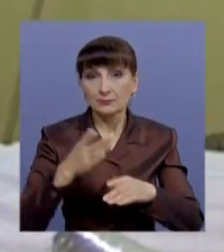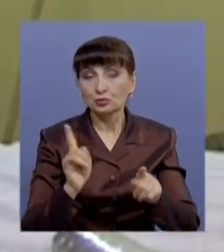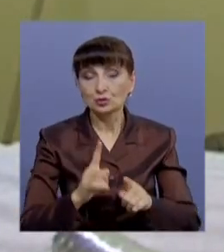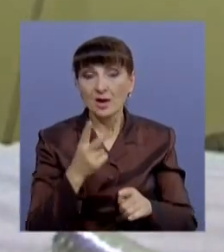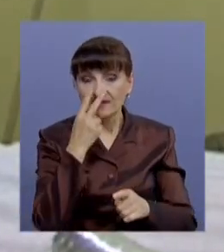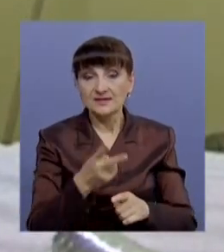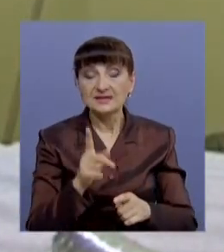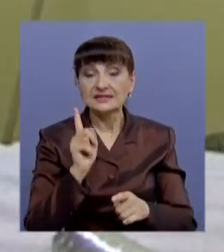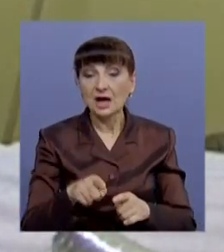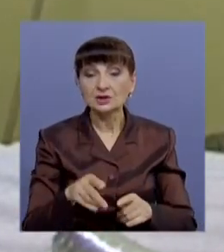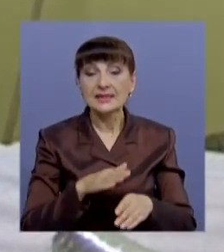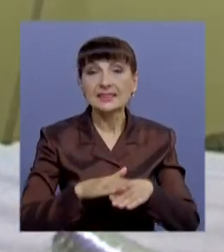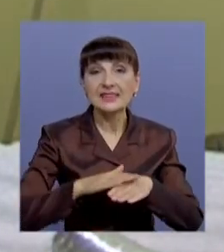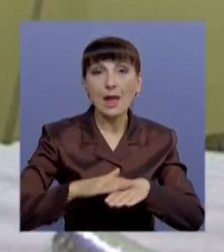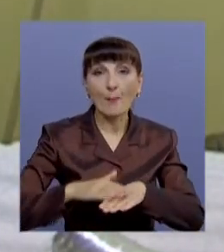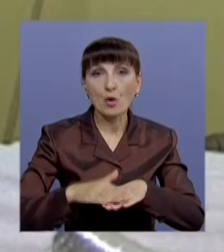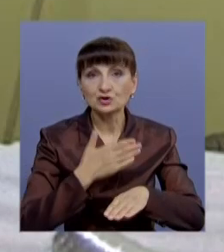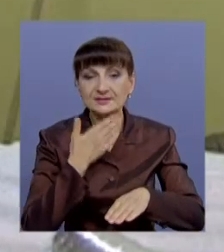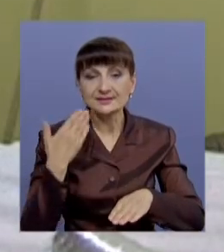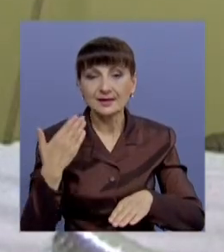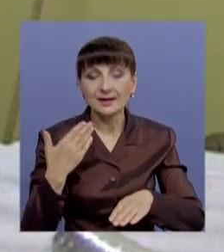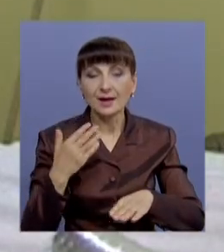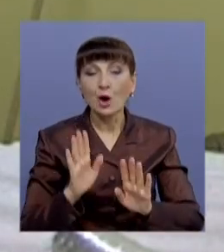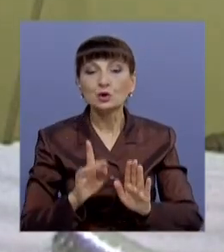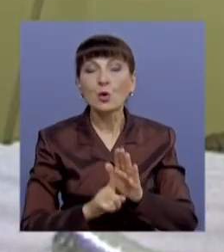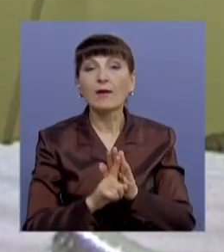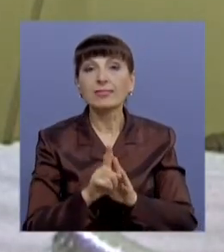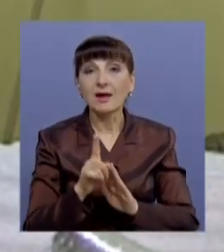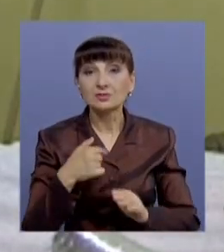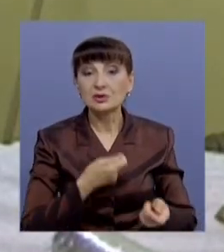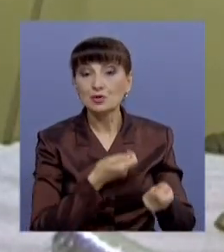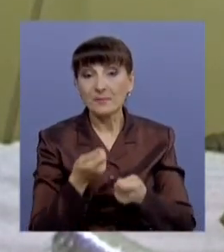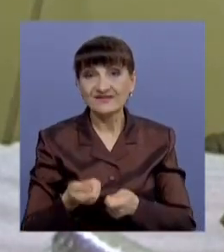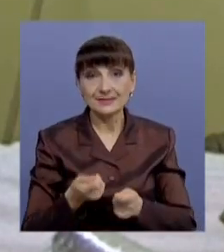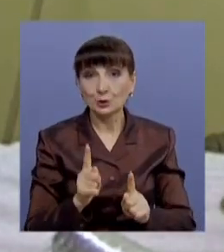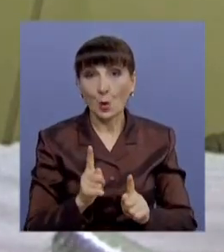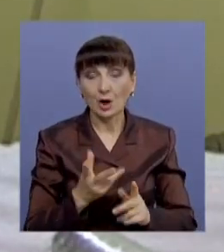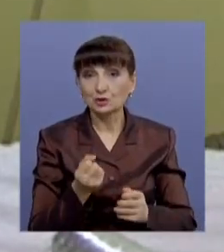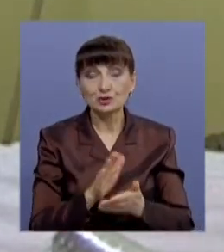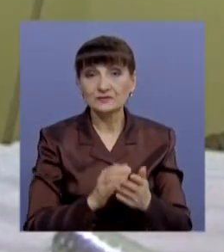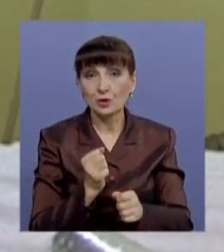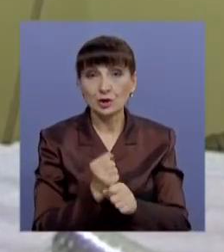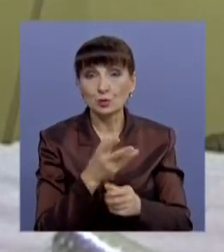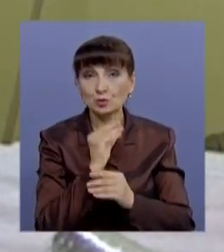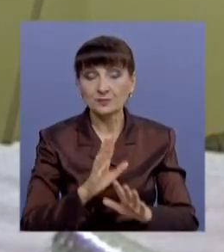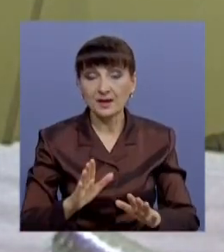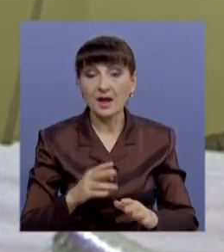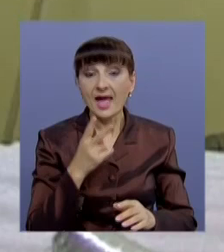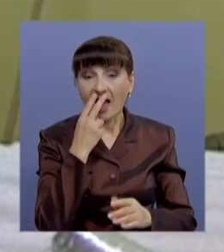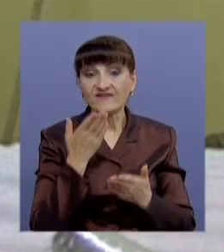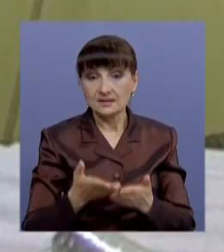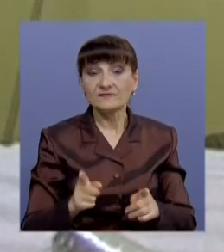еще даже не почистили, как вот только-только приехали. И на этом части, например,